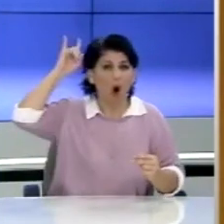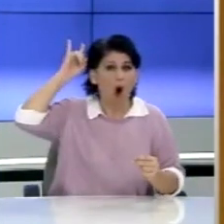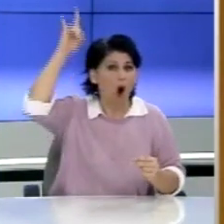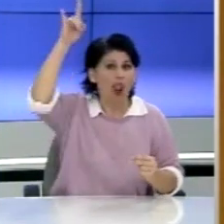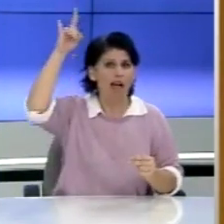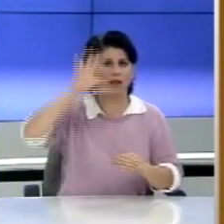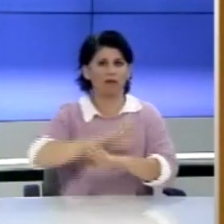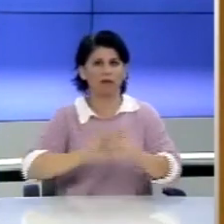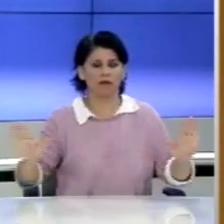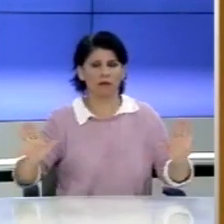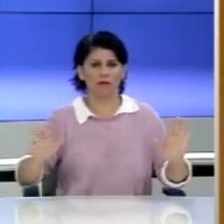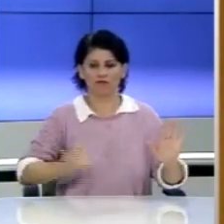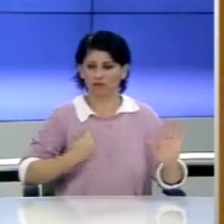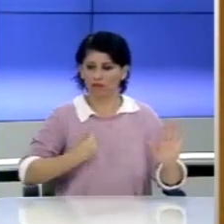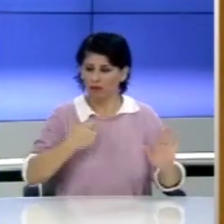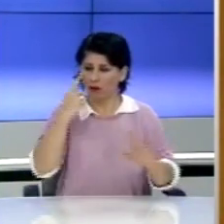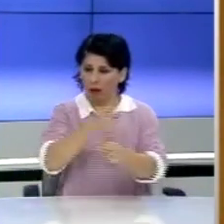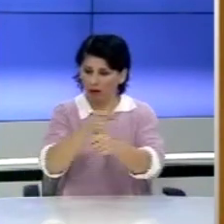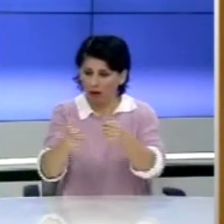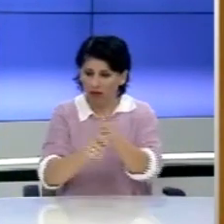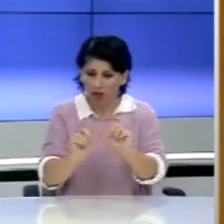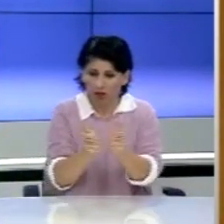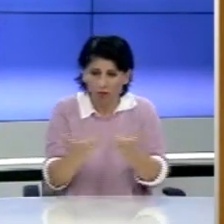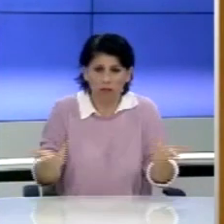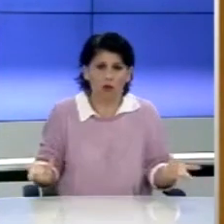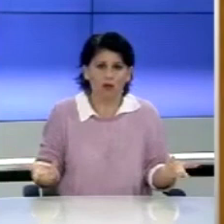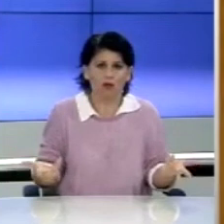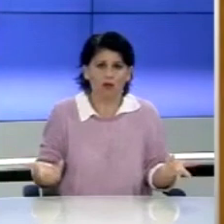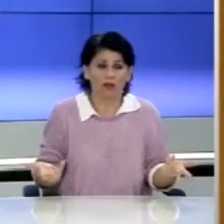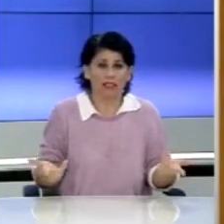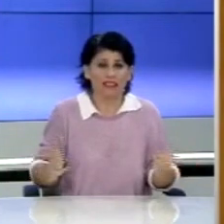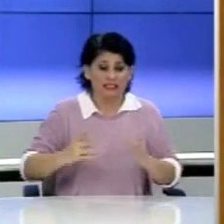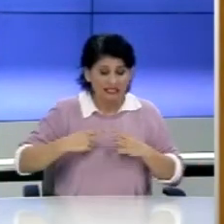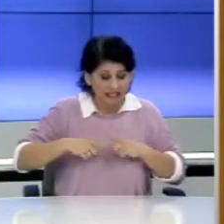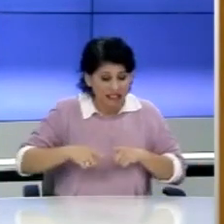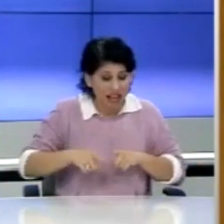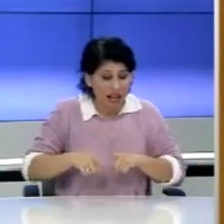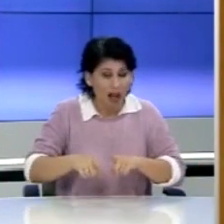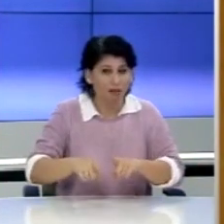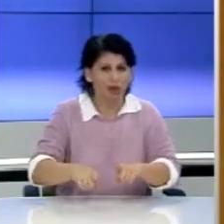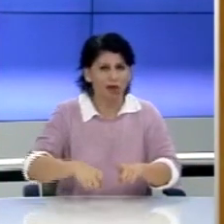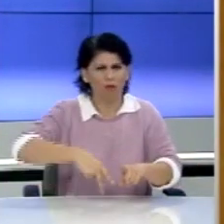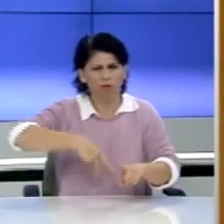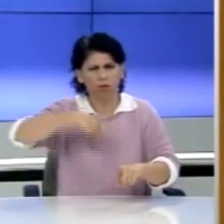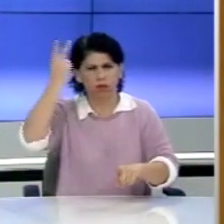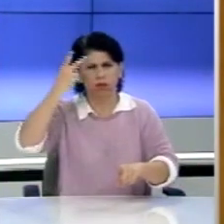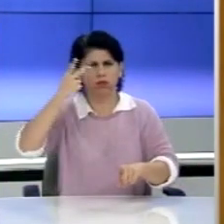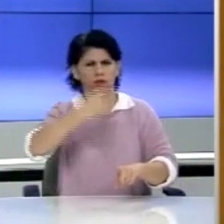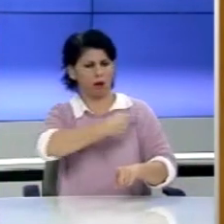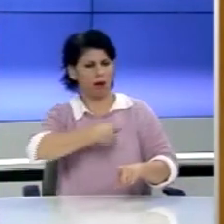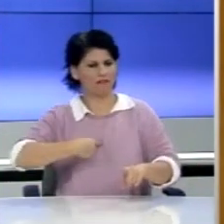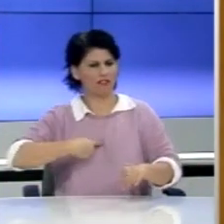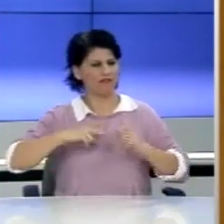κάθε εργατική λαϊκή οικογένεια. Την ίδια στιγμή, η πλήρη σας ειδοσία που απολαμβάνει η